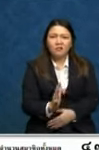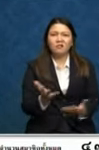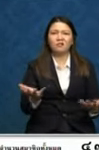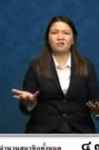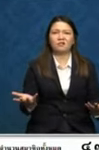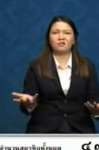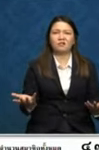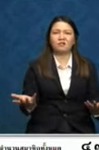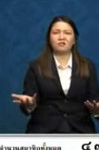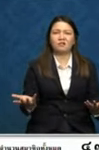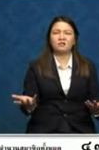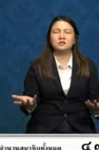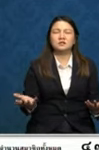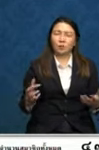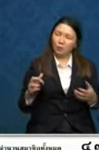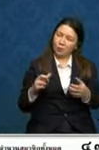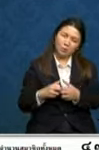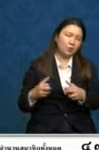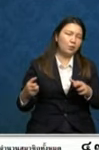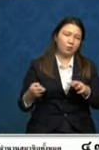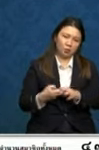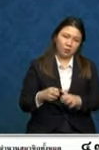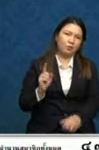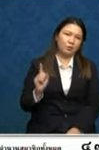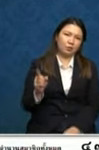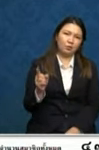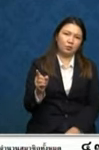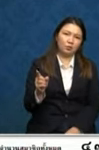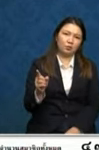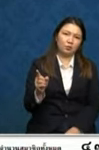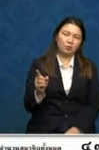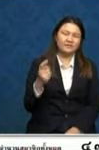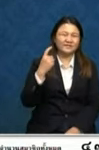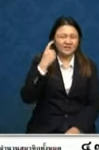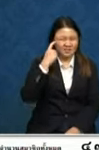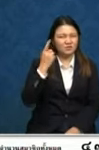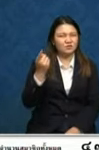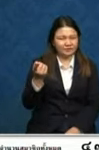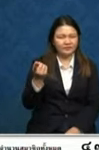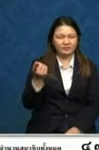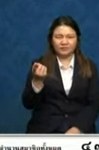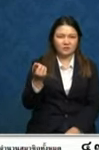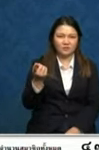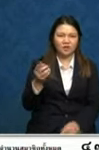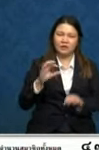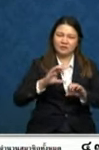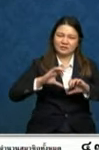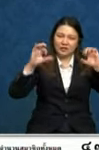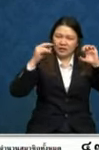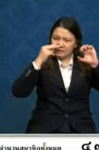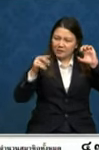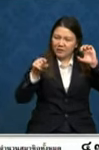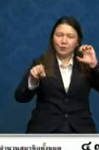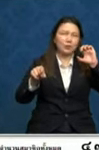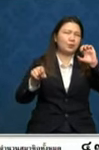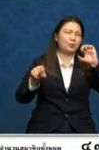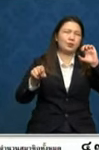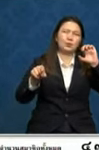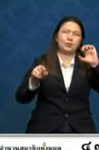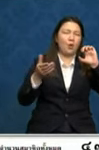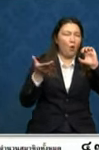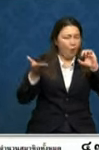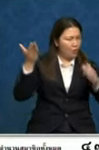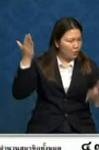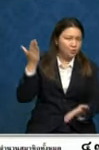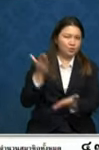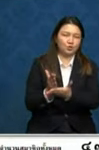นี่คือปัญหาที่สุดผมว่ามันเป็นตาบาปในวงราชการเลยหยุดซะ